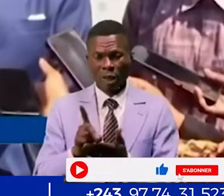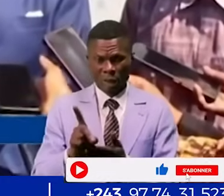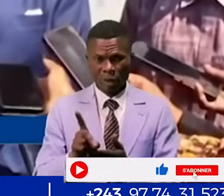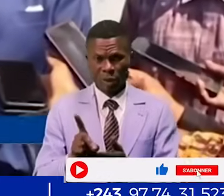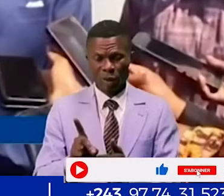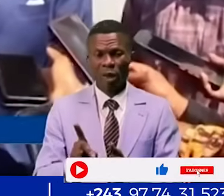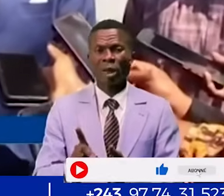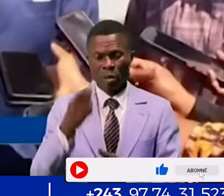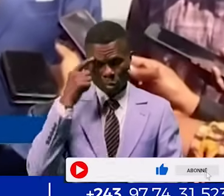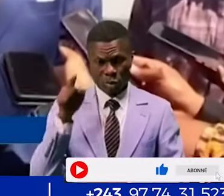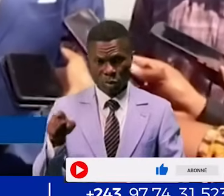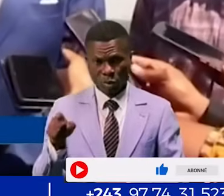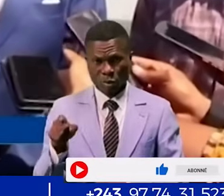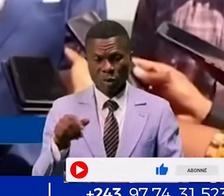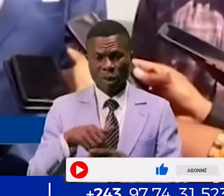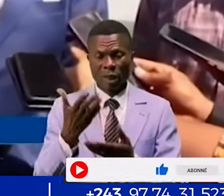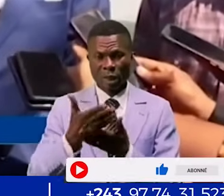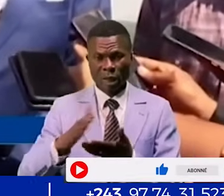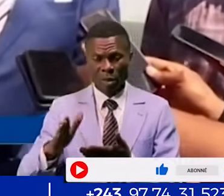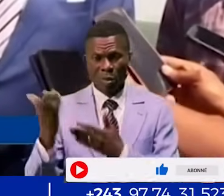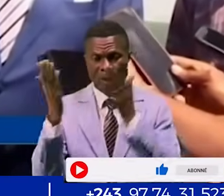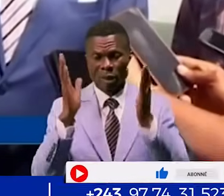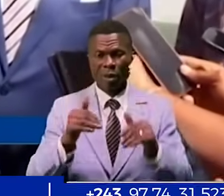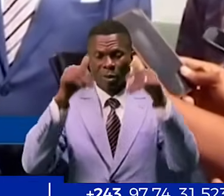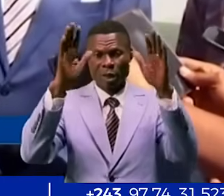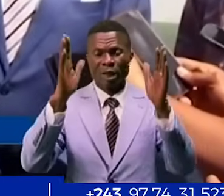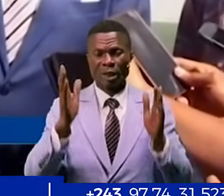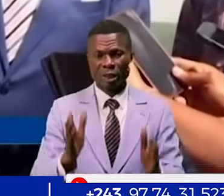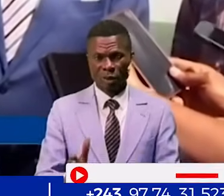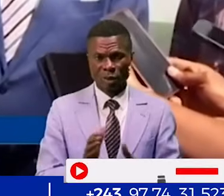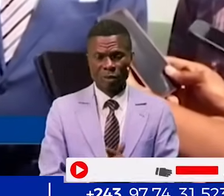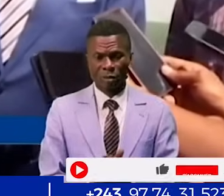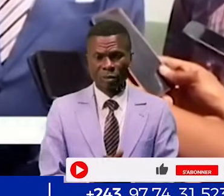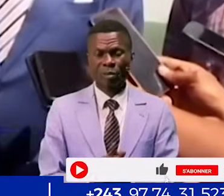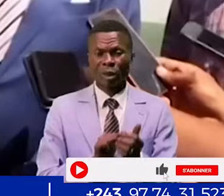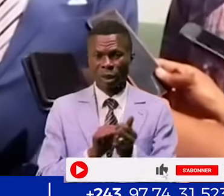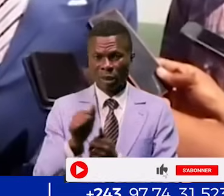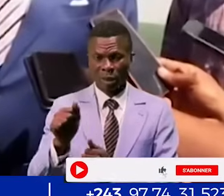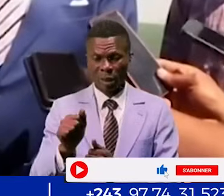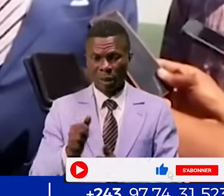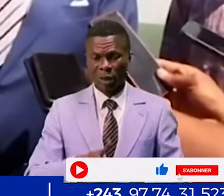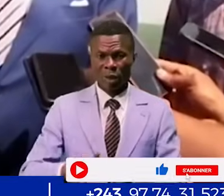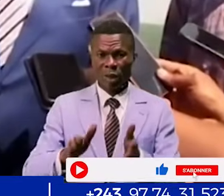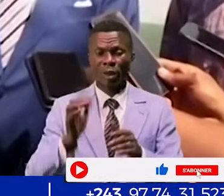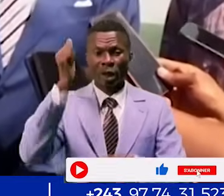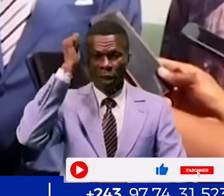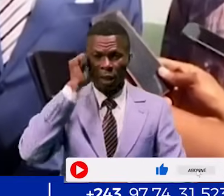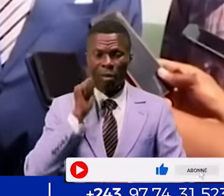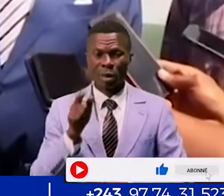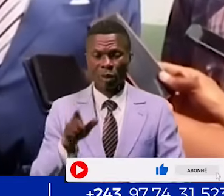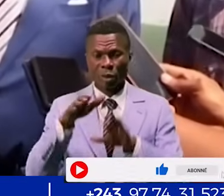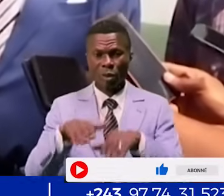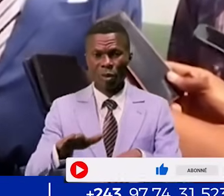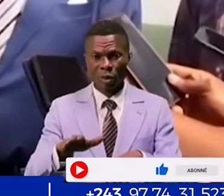sont dus dans la partie de son commerce extérieur qui passe par la voie maritime, que ce